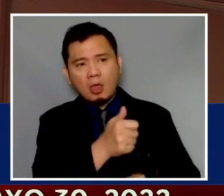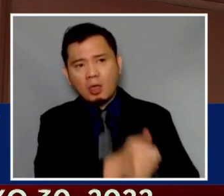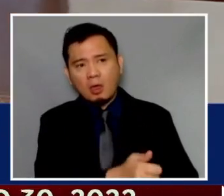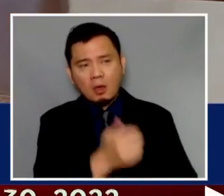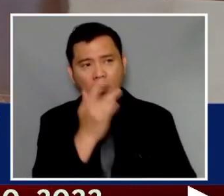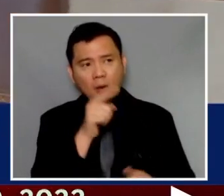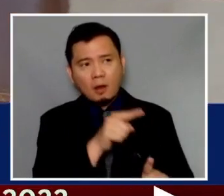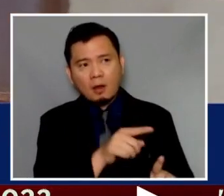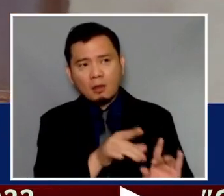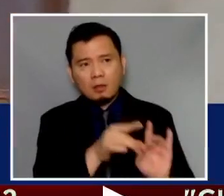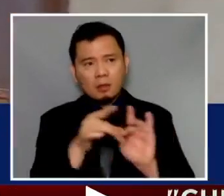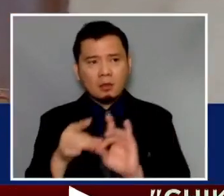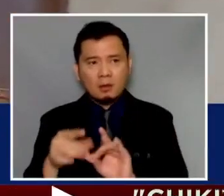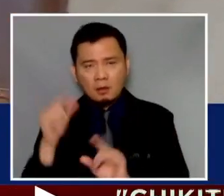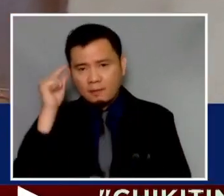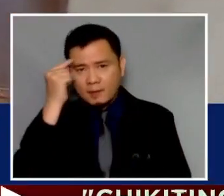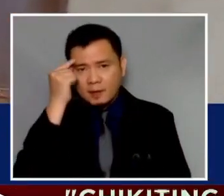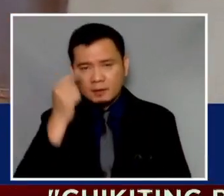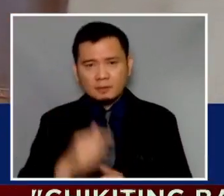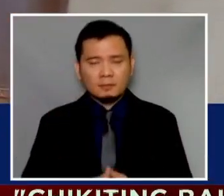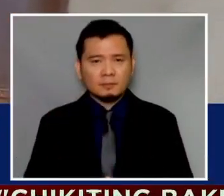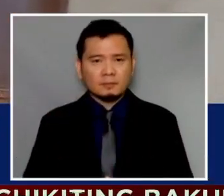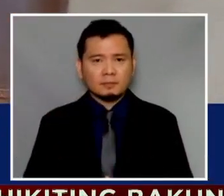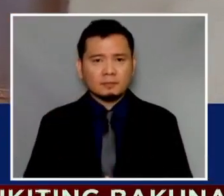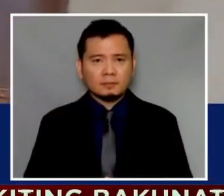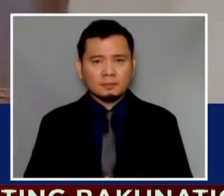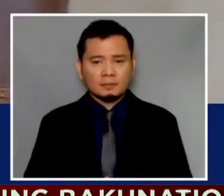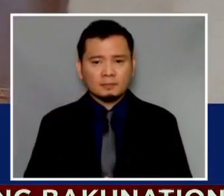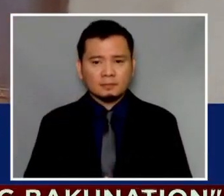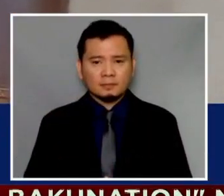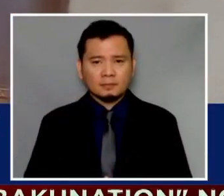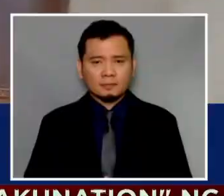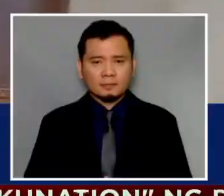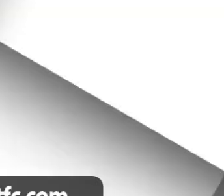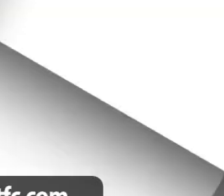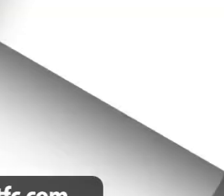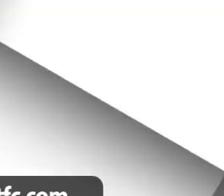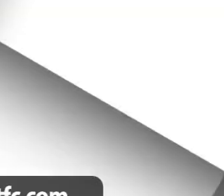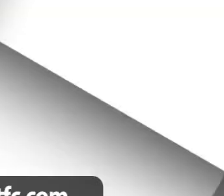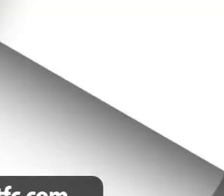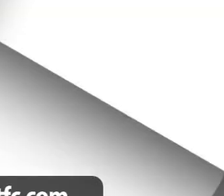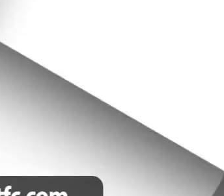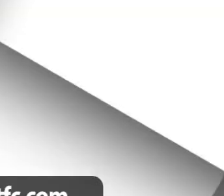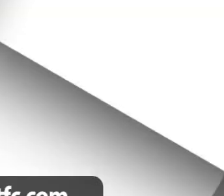sa Malacanang. Zen Hernandez, ABS-CBN News.